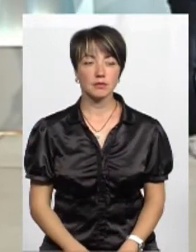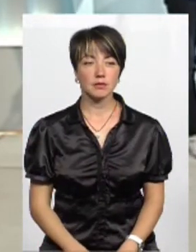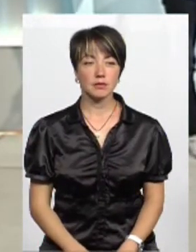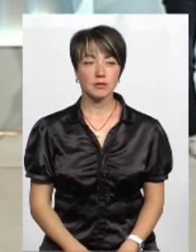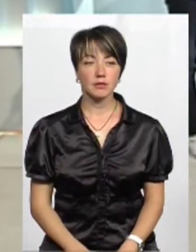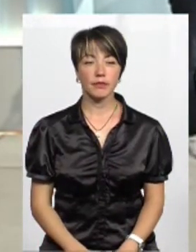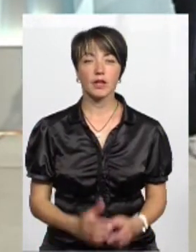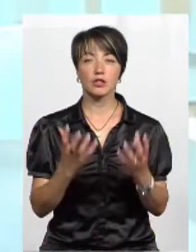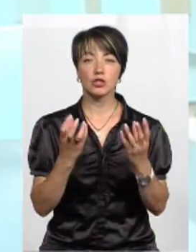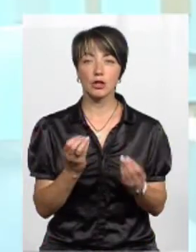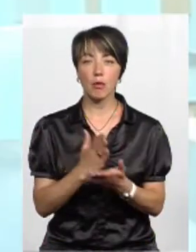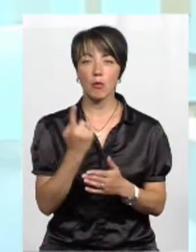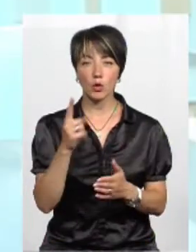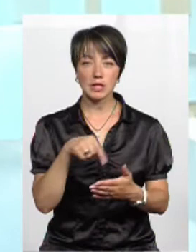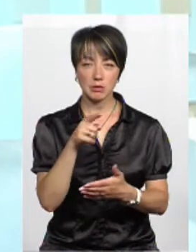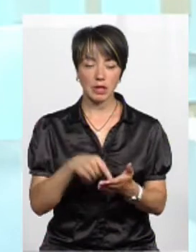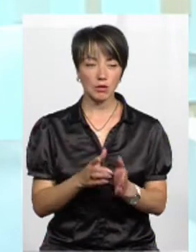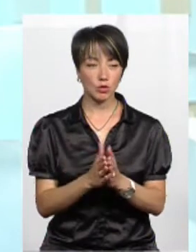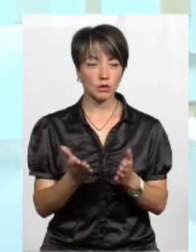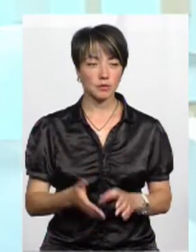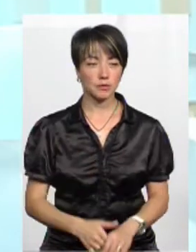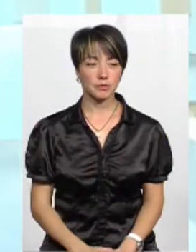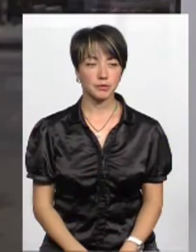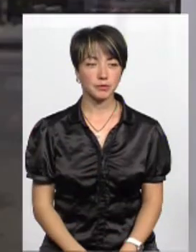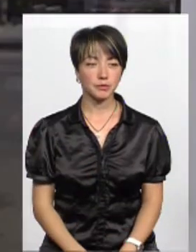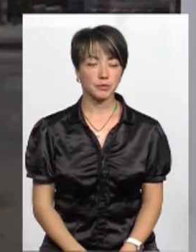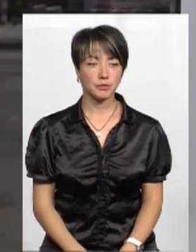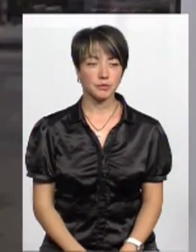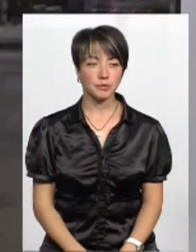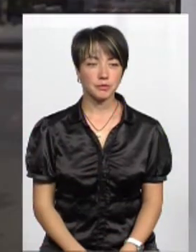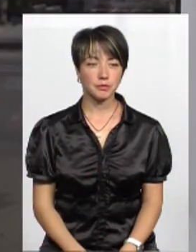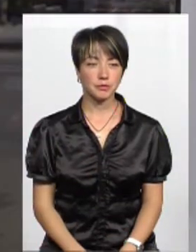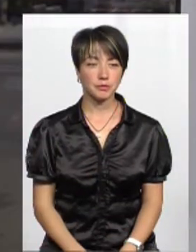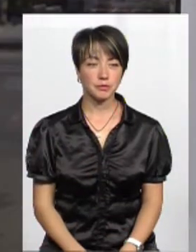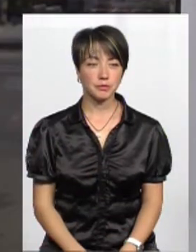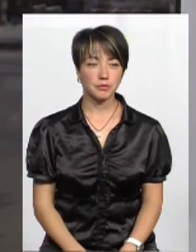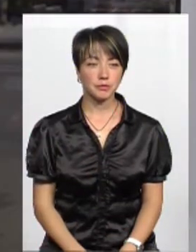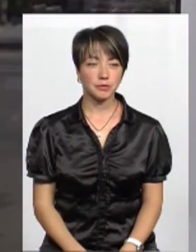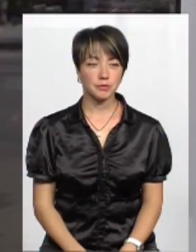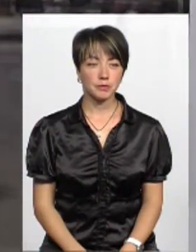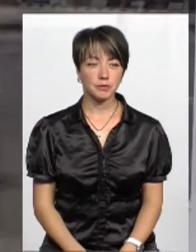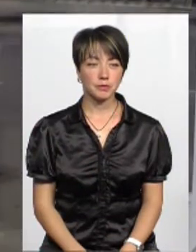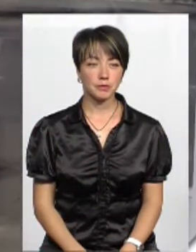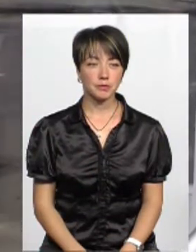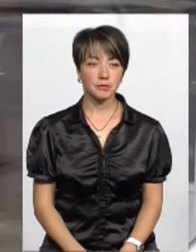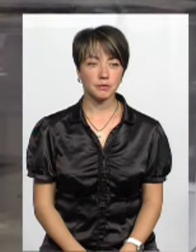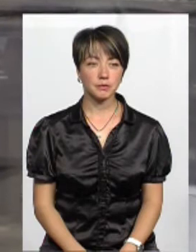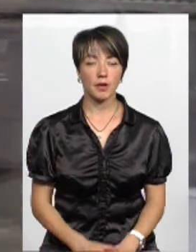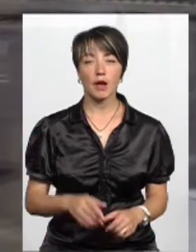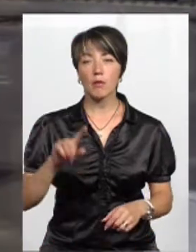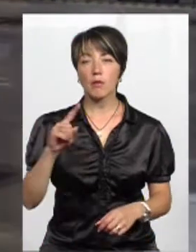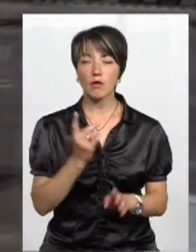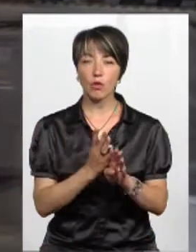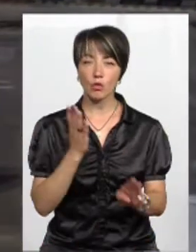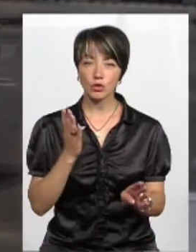І ще маємо одне запитання, прошу. Конечно, в первую